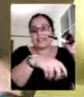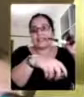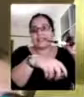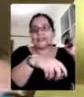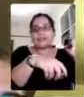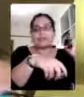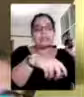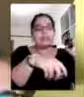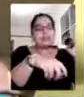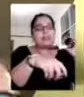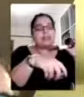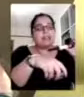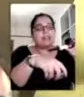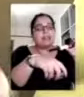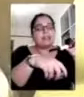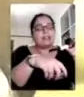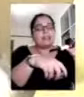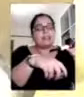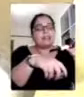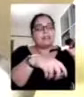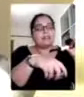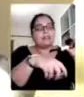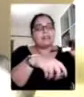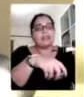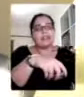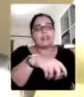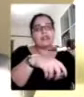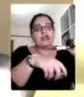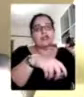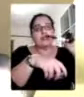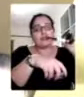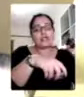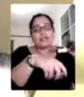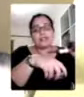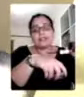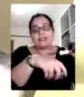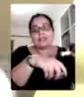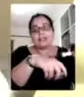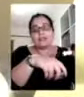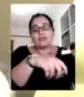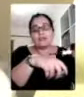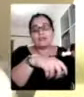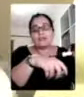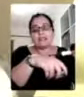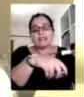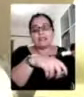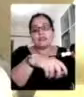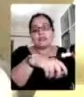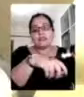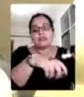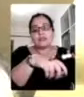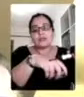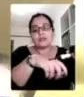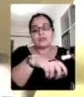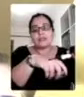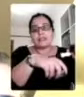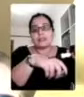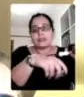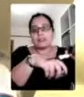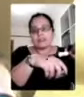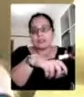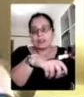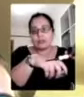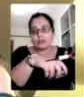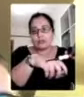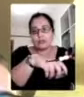yapıyordum seneler evvel. Buna Günay Hoca çok gülecektir. Tütünleri iyice kuruttuktan sonra kül